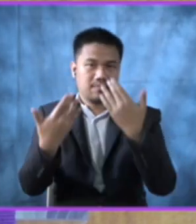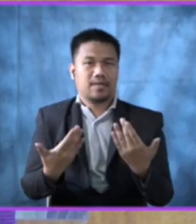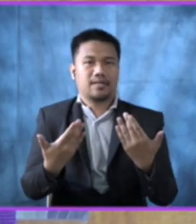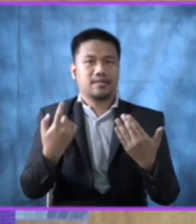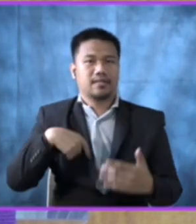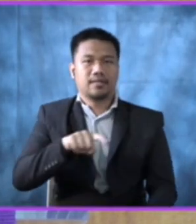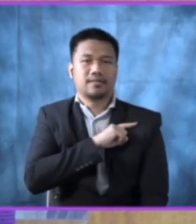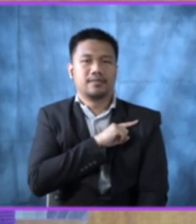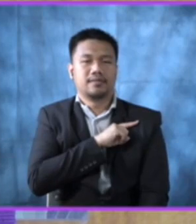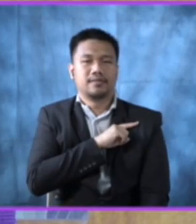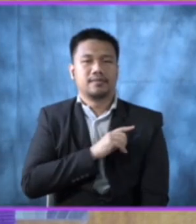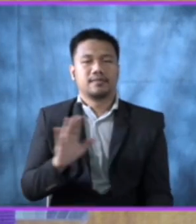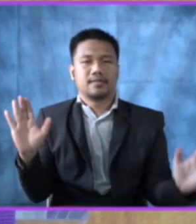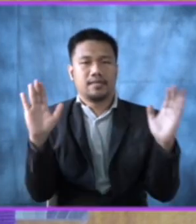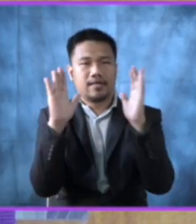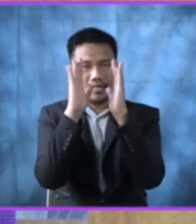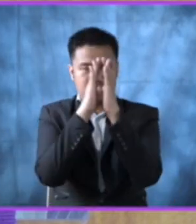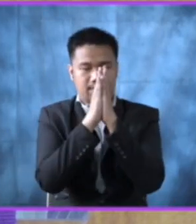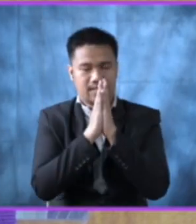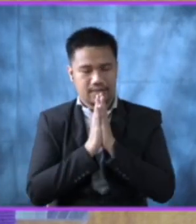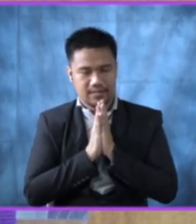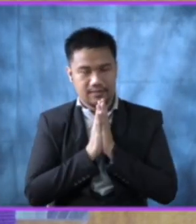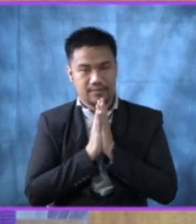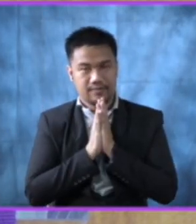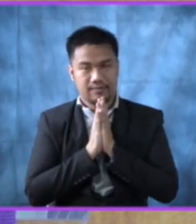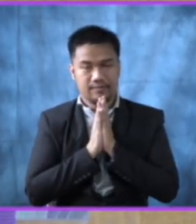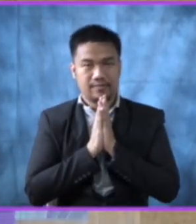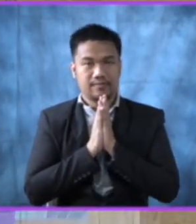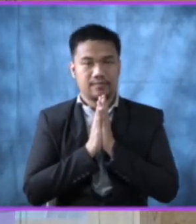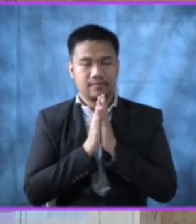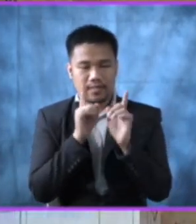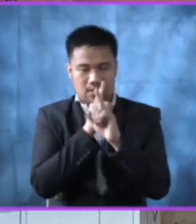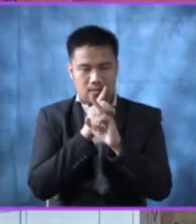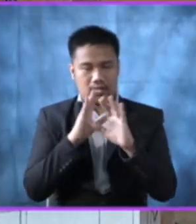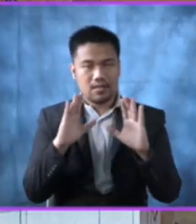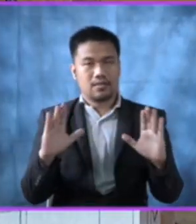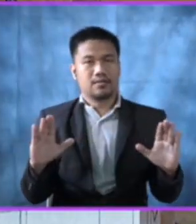Amen. Tumahimik po tayong sandali at pagnilayan.